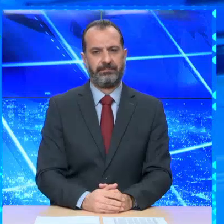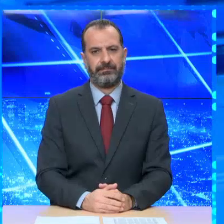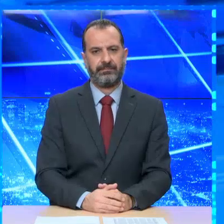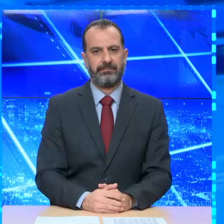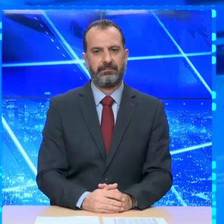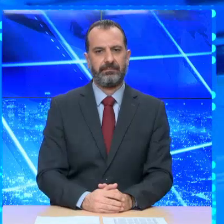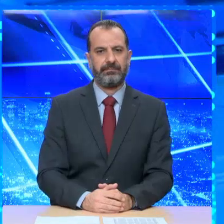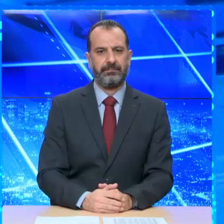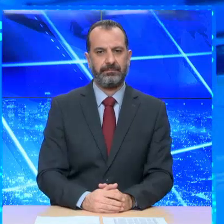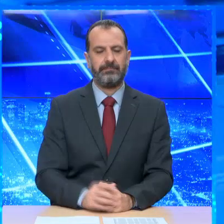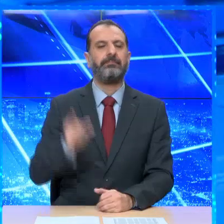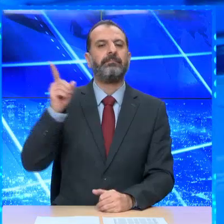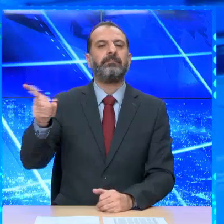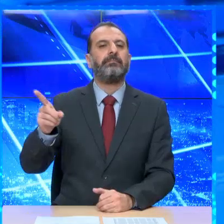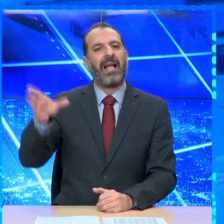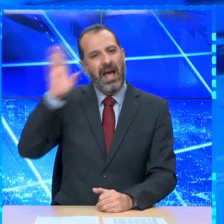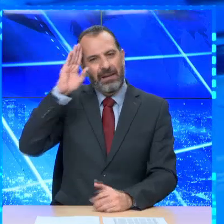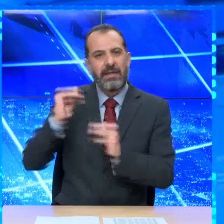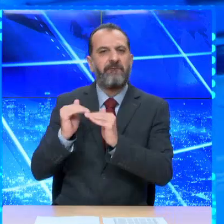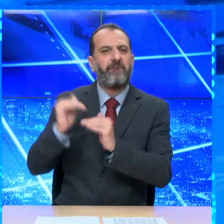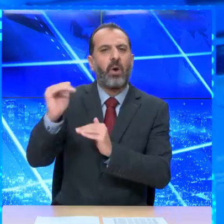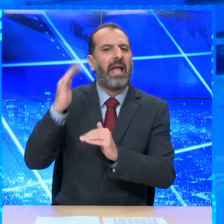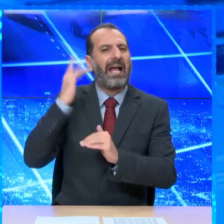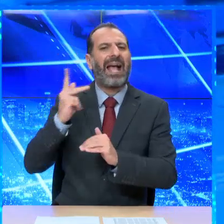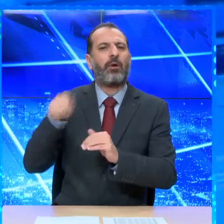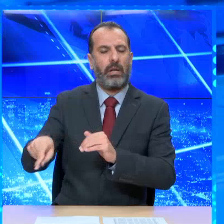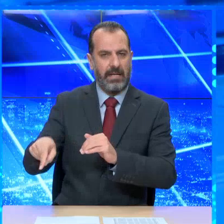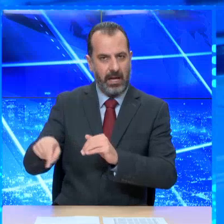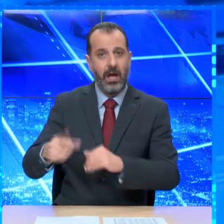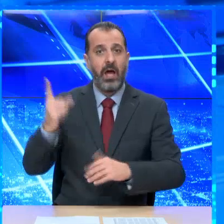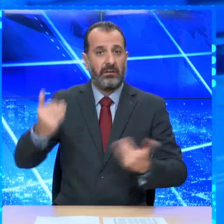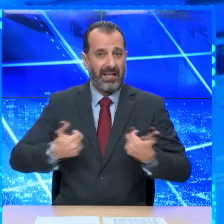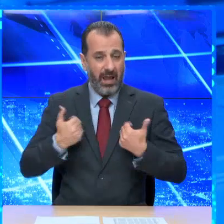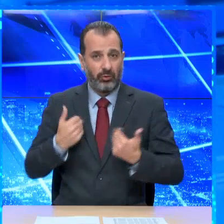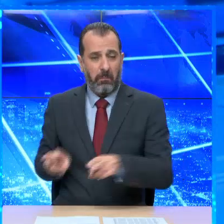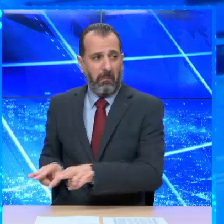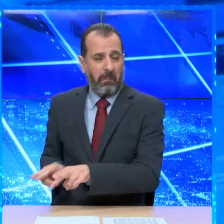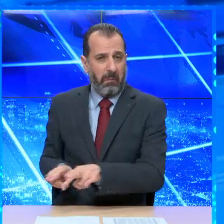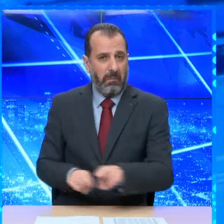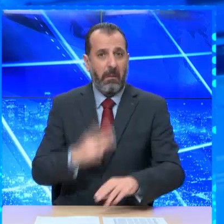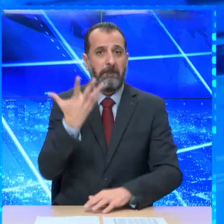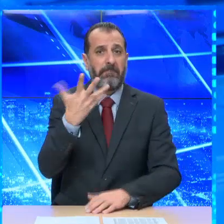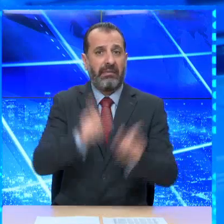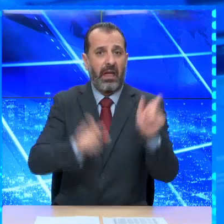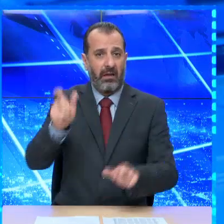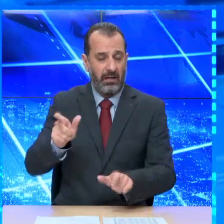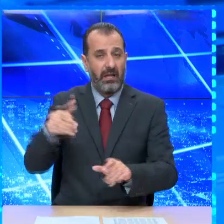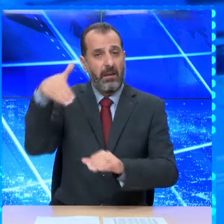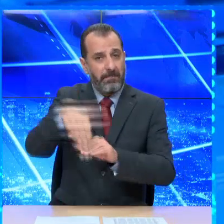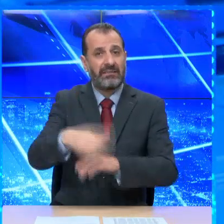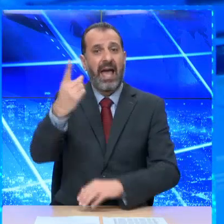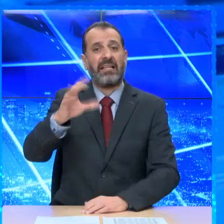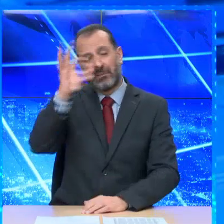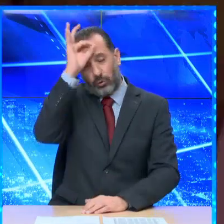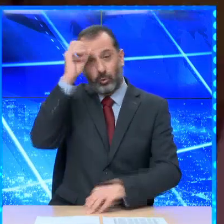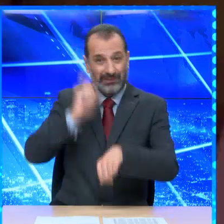Εκτός σύνορων τώρα, Μακεϊό στην Βόρεια Καρολίνα. Νεαρός σκότωσε 5 ανθρώπους, ανάμεσά τους και έναν αστυνομικό που βρισκόταν εκτός